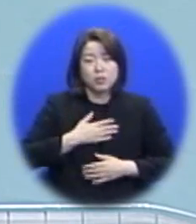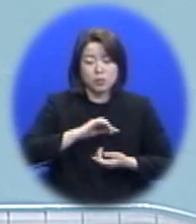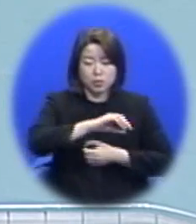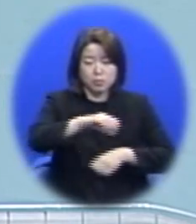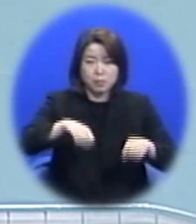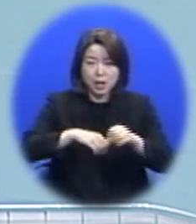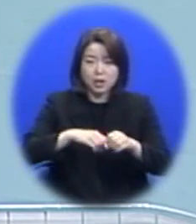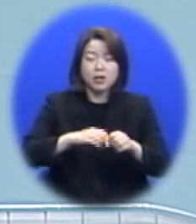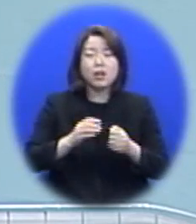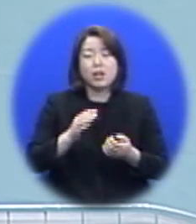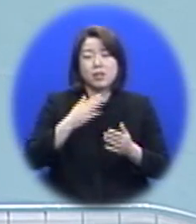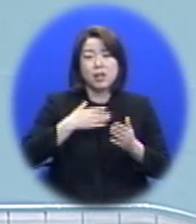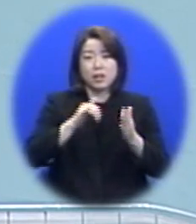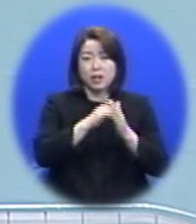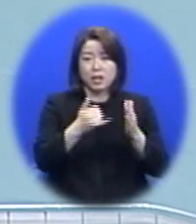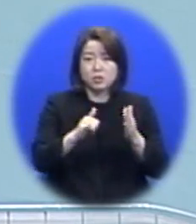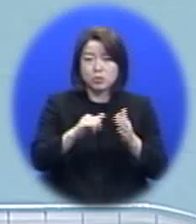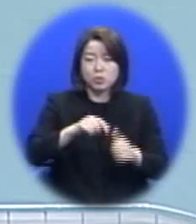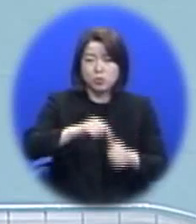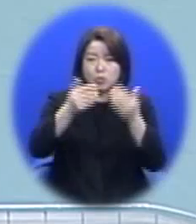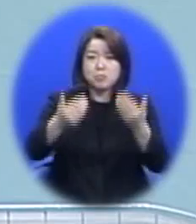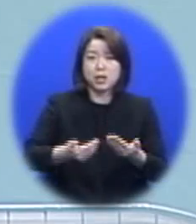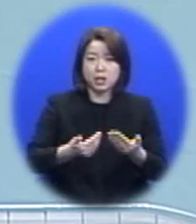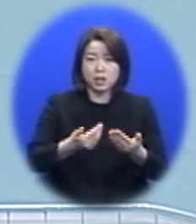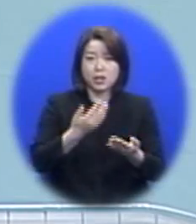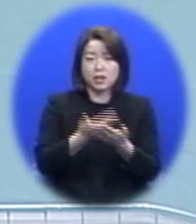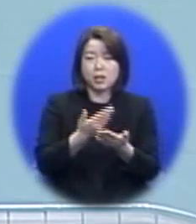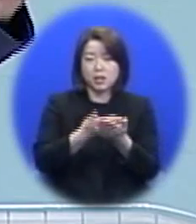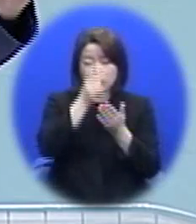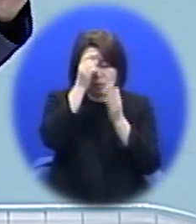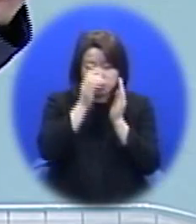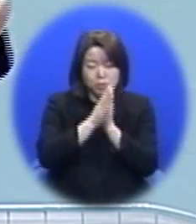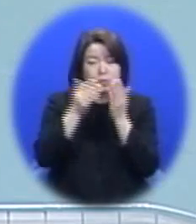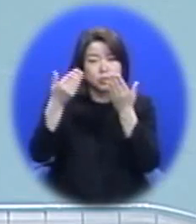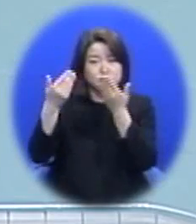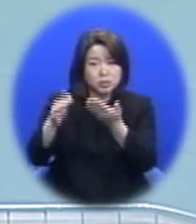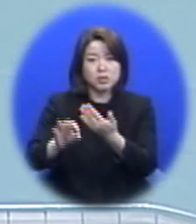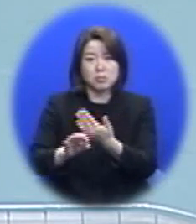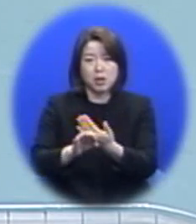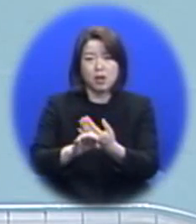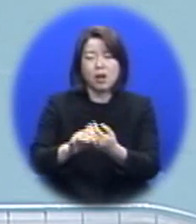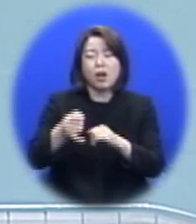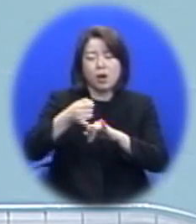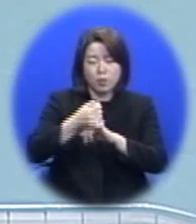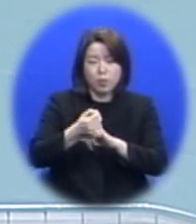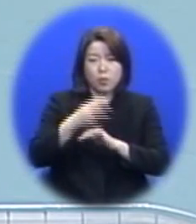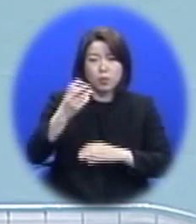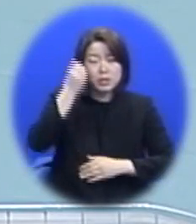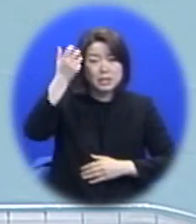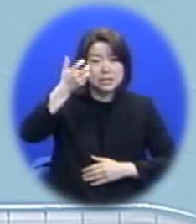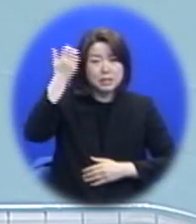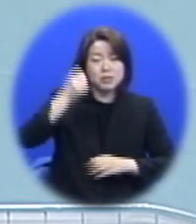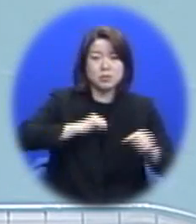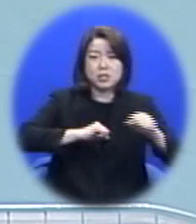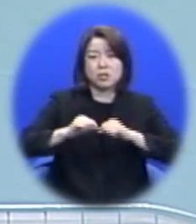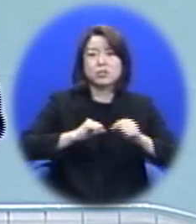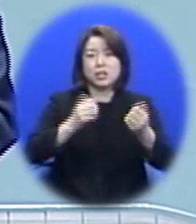구원받게 해달라고 기도하면 반드시 성령께서 역사하십니다.